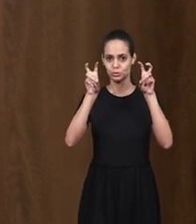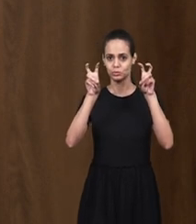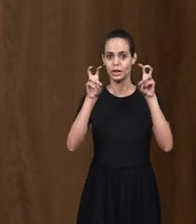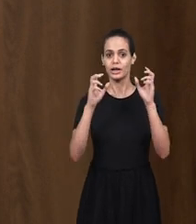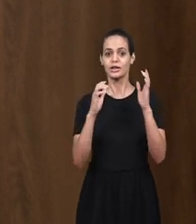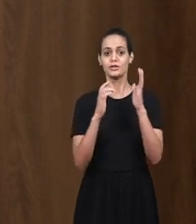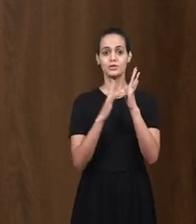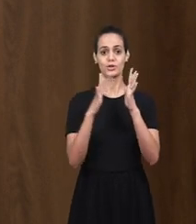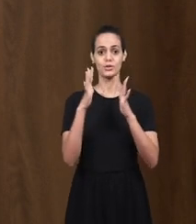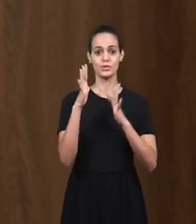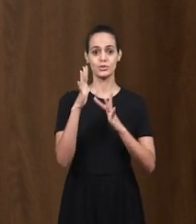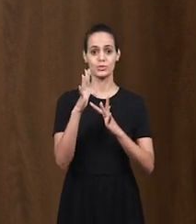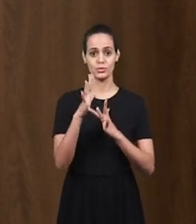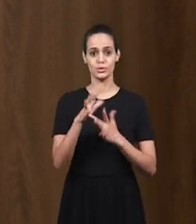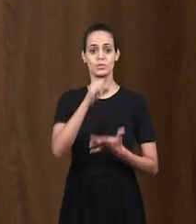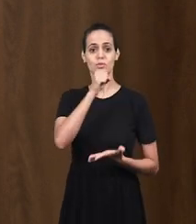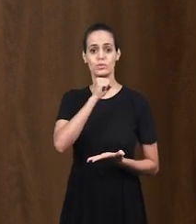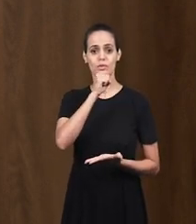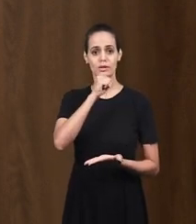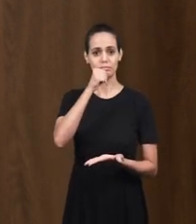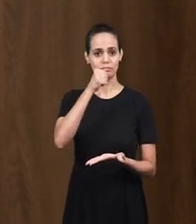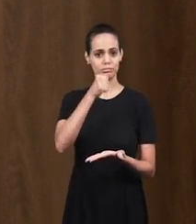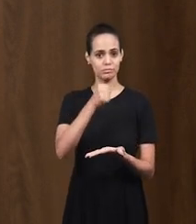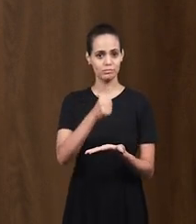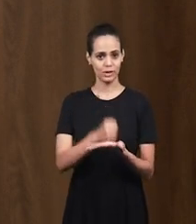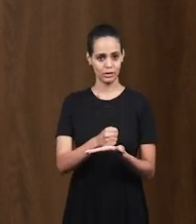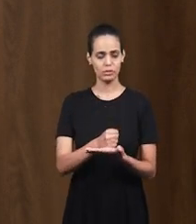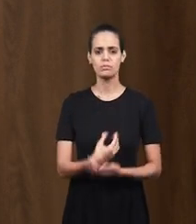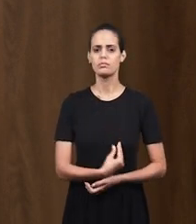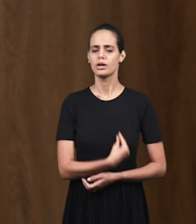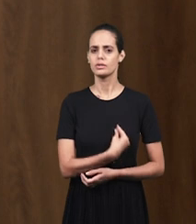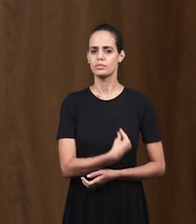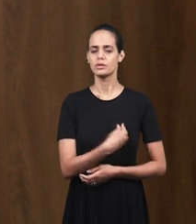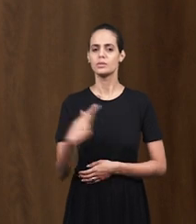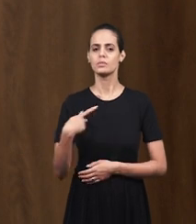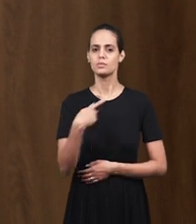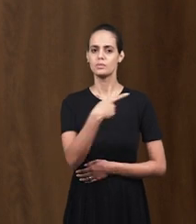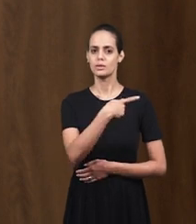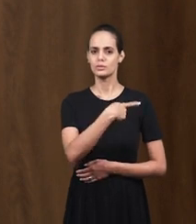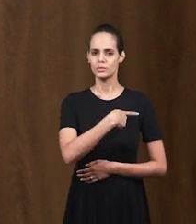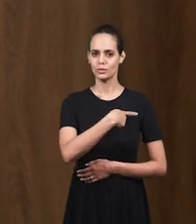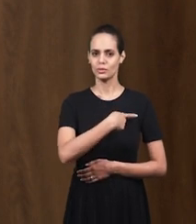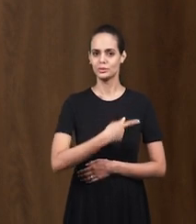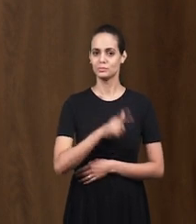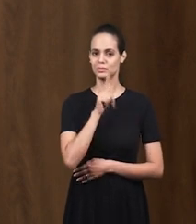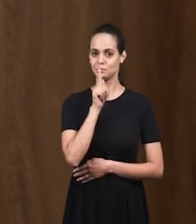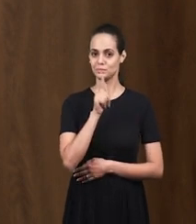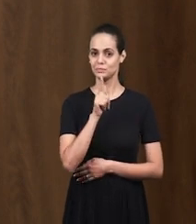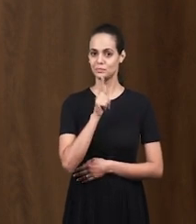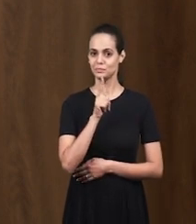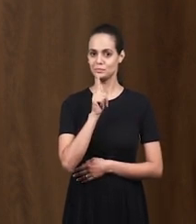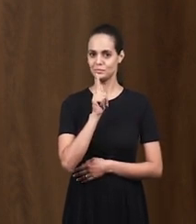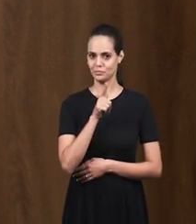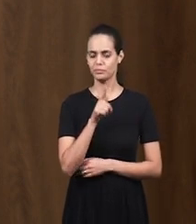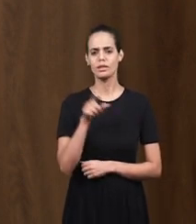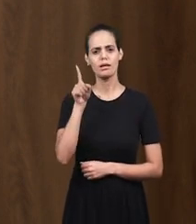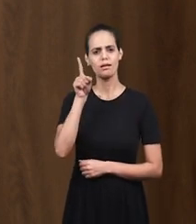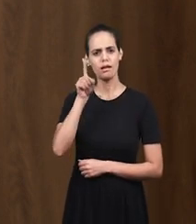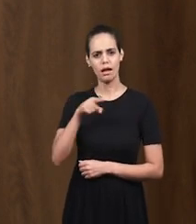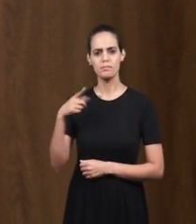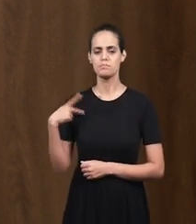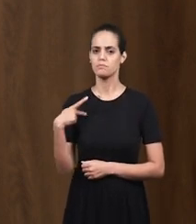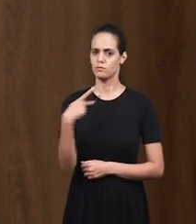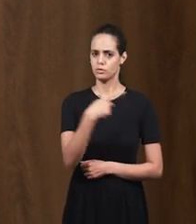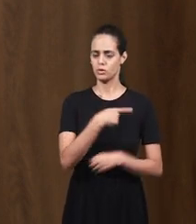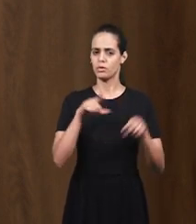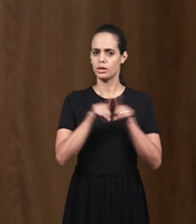Jésus à l'Ancien Testament, avec la participation du pasteur G.D.T. Gators, qui est aussi